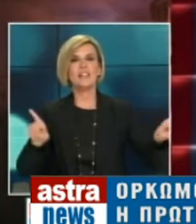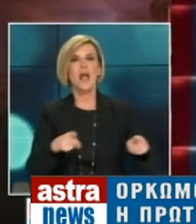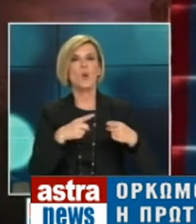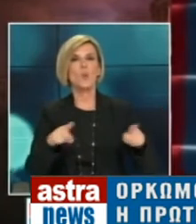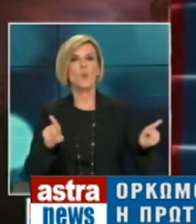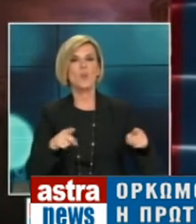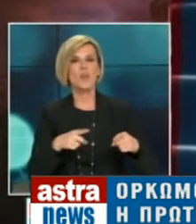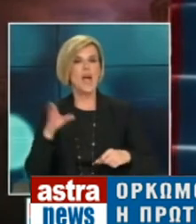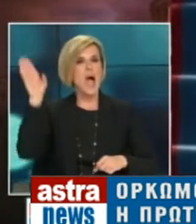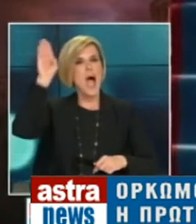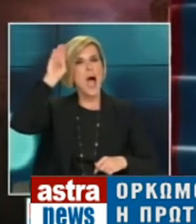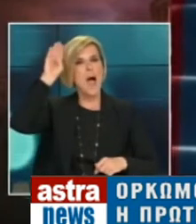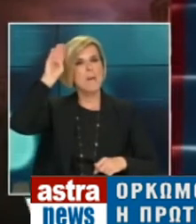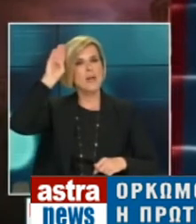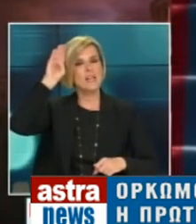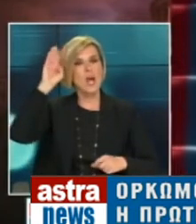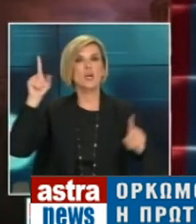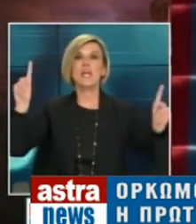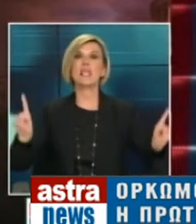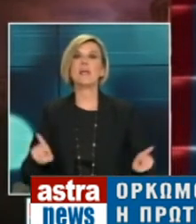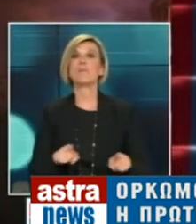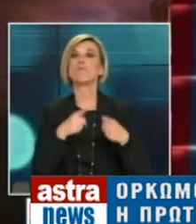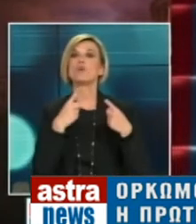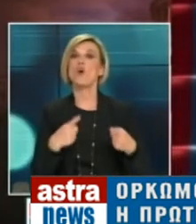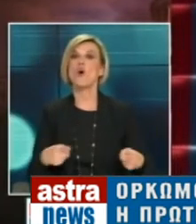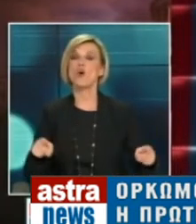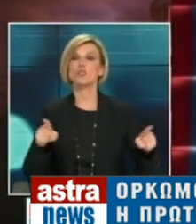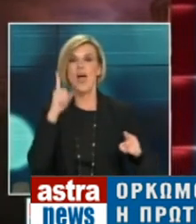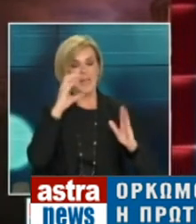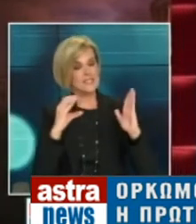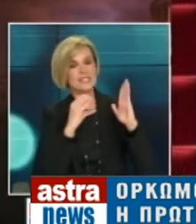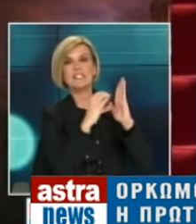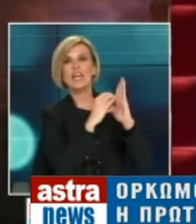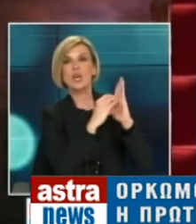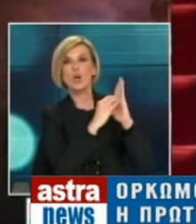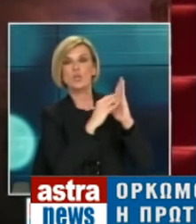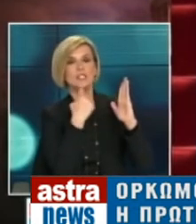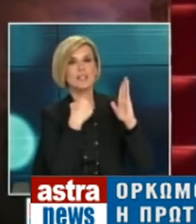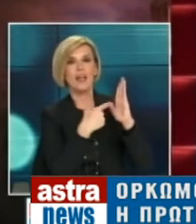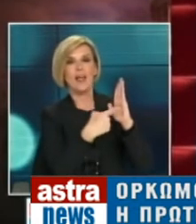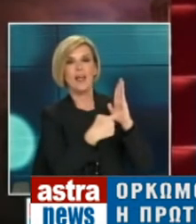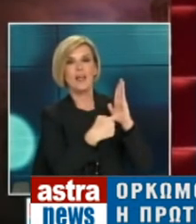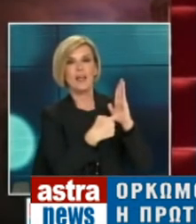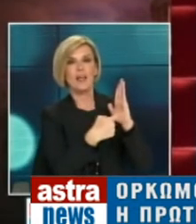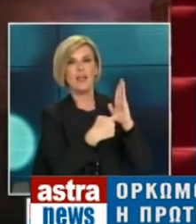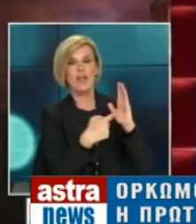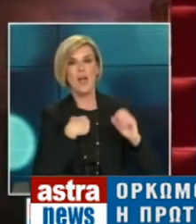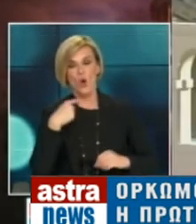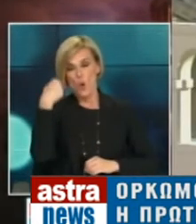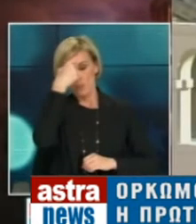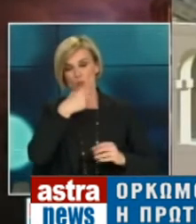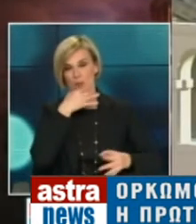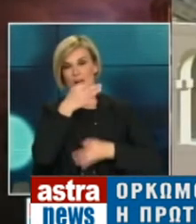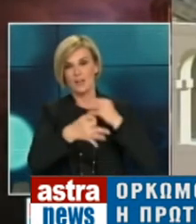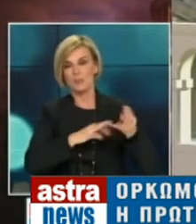ονομάζεται American Anthem, τον Αμερικανικό ύμνο φυσικά. Υπάρχει ένας στίχος που ξεχωρίζω εγώ προσωπικά και είναι ο